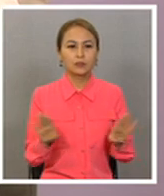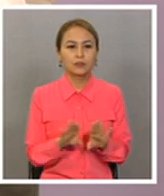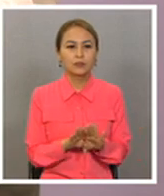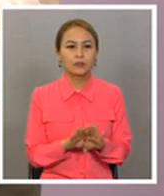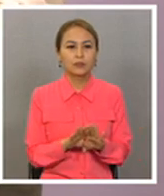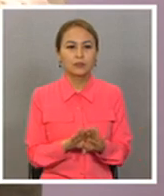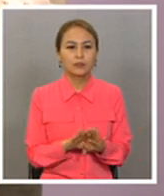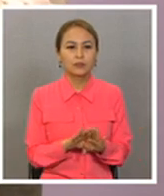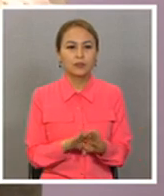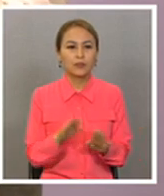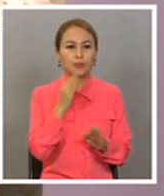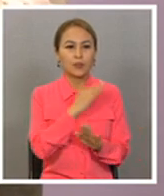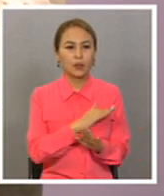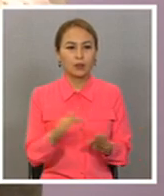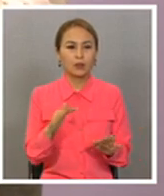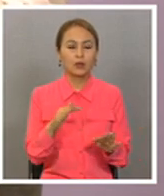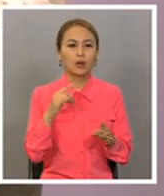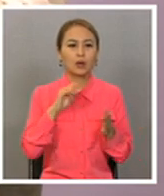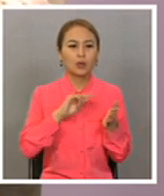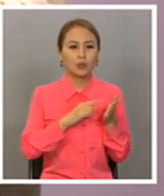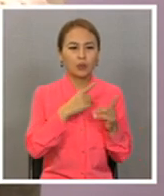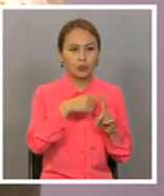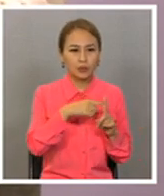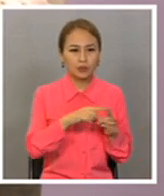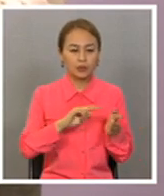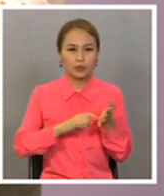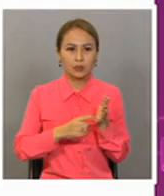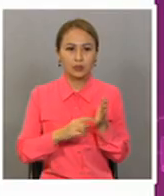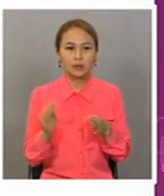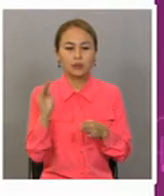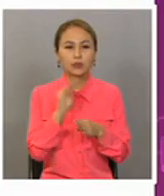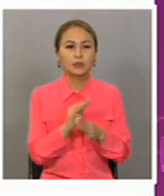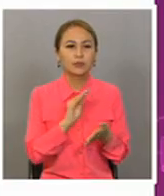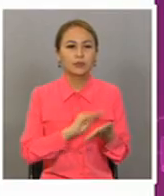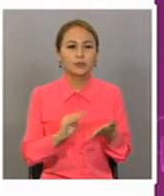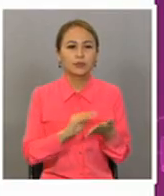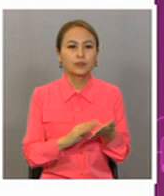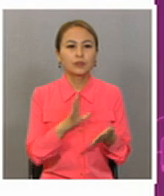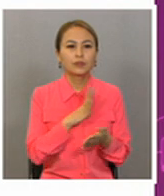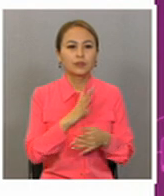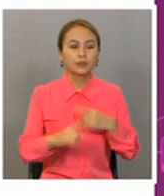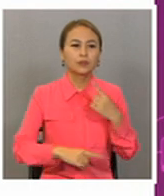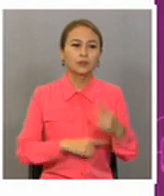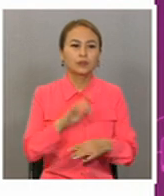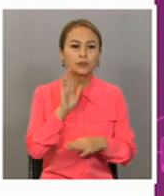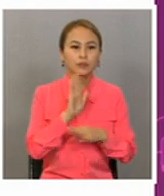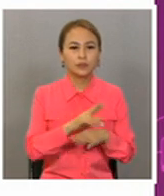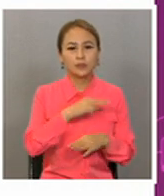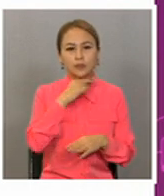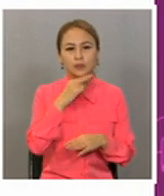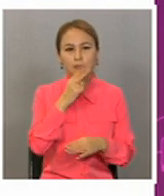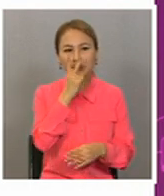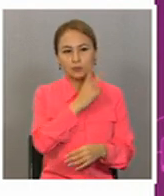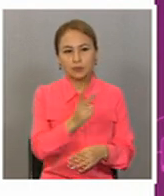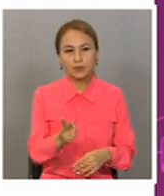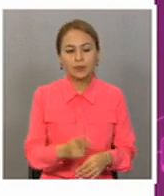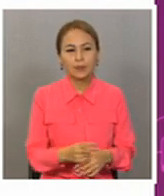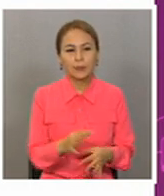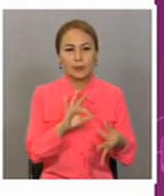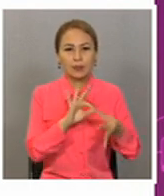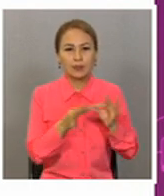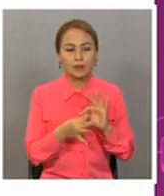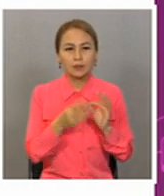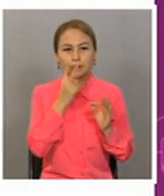Сендер қосындыны көбейту түрінде жазуды үйрендіңдер. Келесі тапсырмаға назарымызды аударайық. Түсіндіре